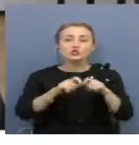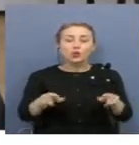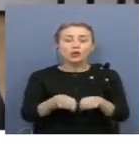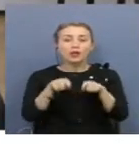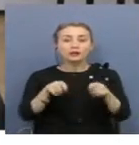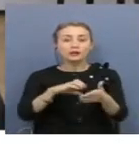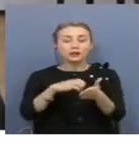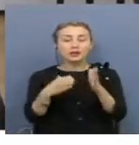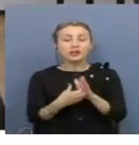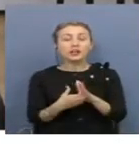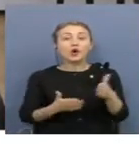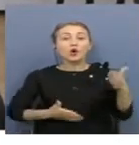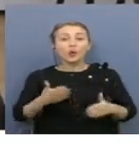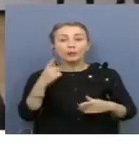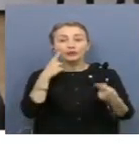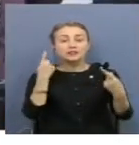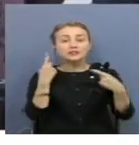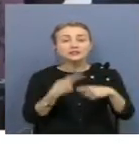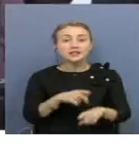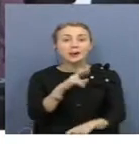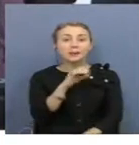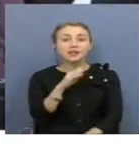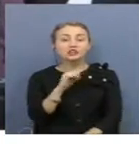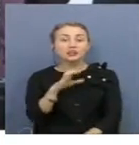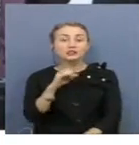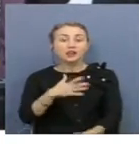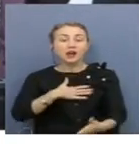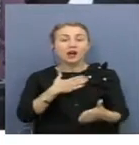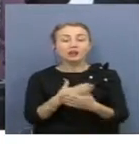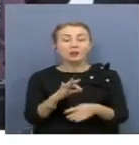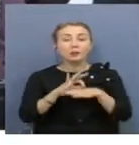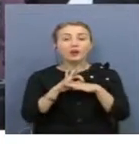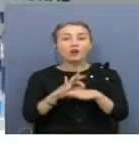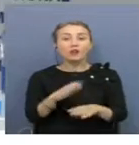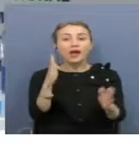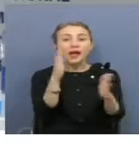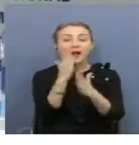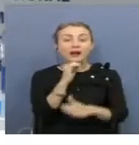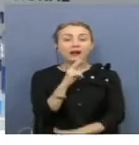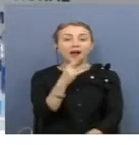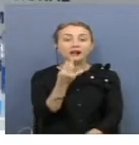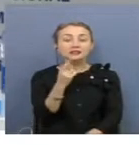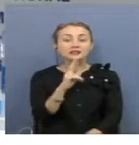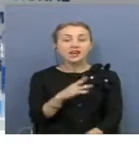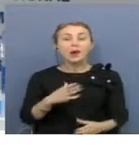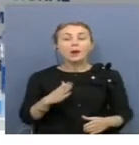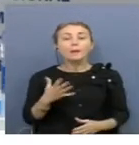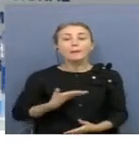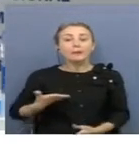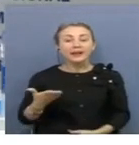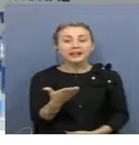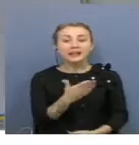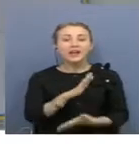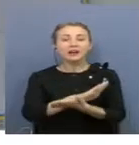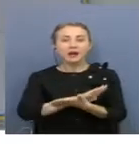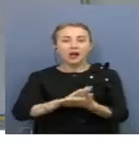адал ұрпақ клубтары белсенді жұмыс жасауда. Жастардың патриоттық сезімін арттыру мақсатында бірге таза Қазақстан атты экологиялық акцияға